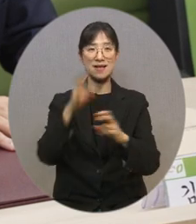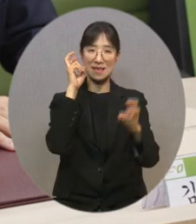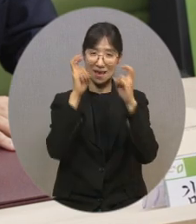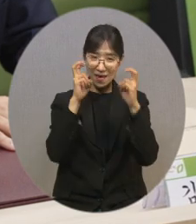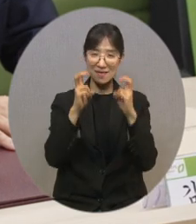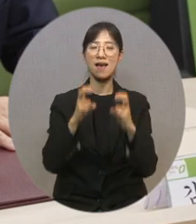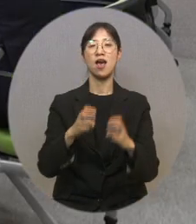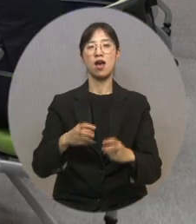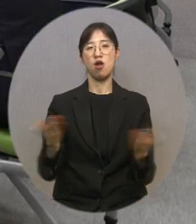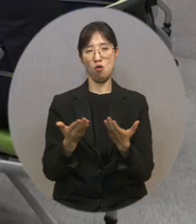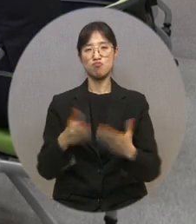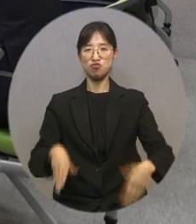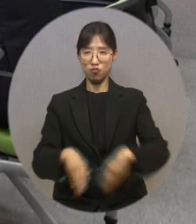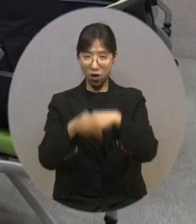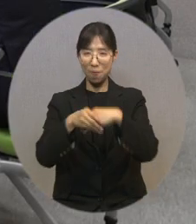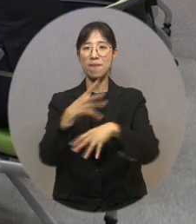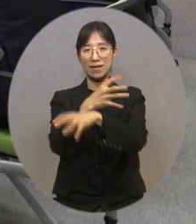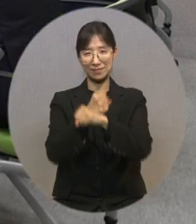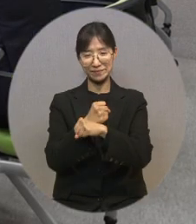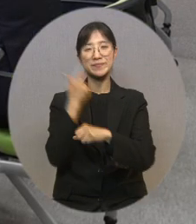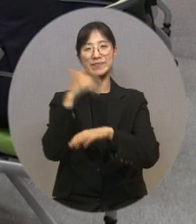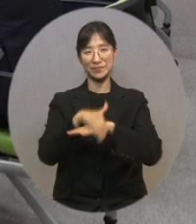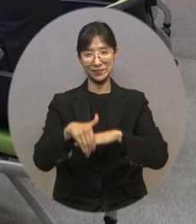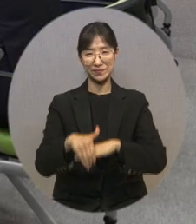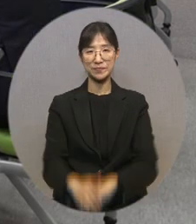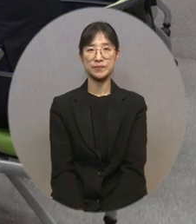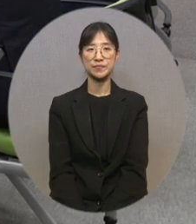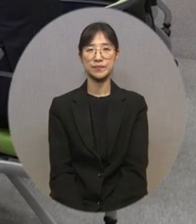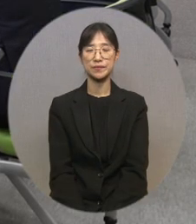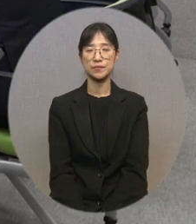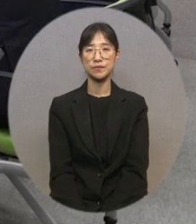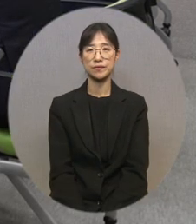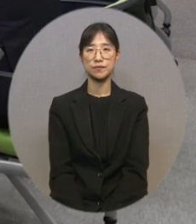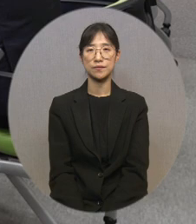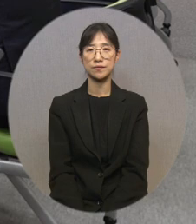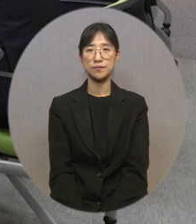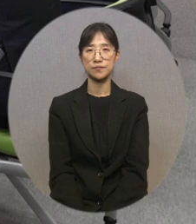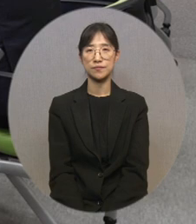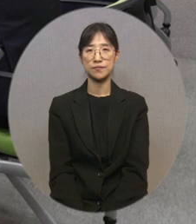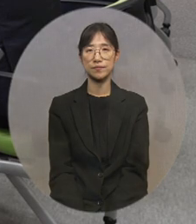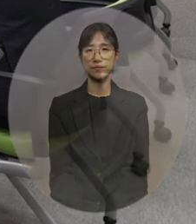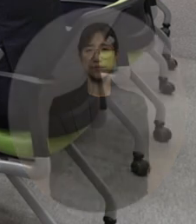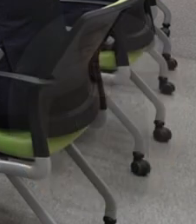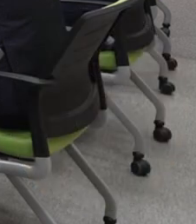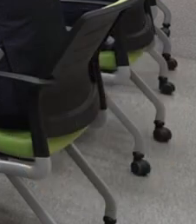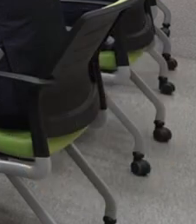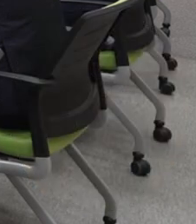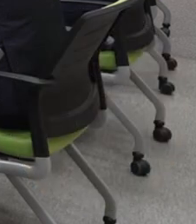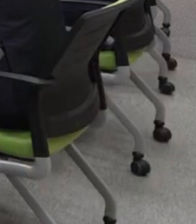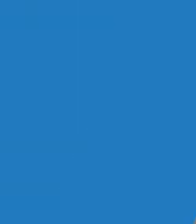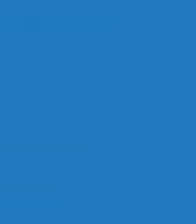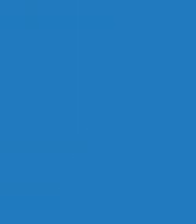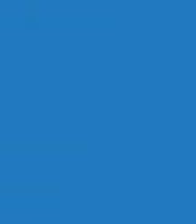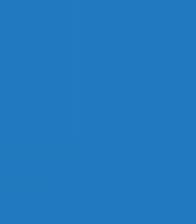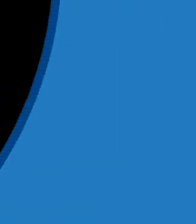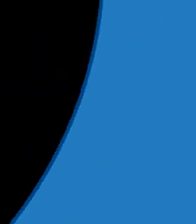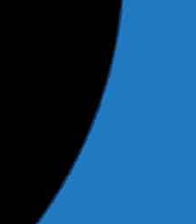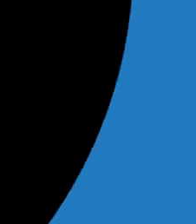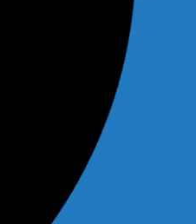공동주택건설시공사와도 업무협약을 체결할 계획입니다. 복지TV 뉴스 이윤희입니다.